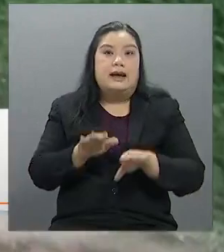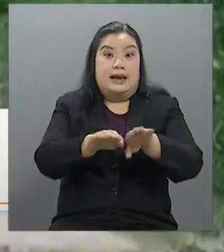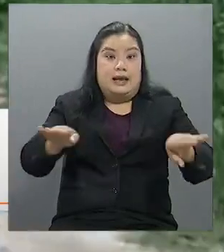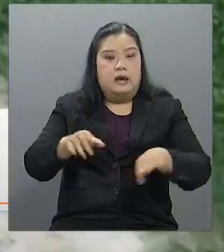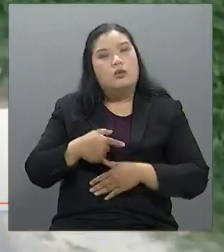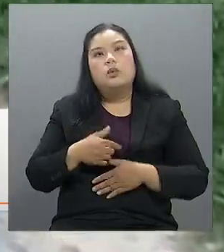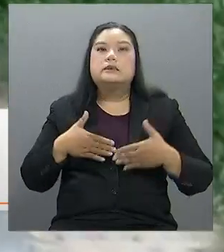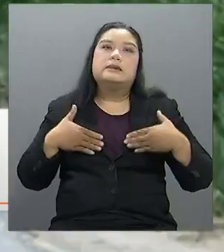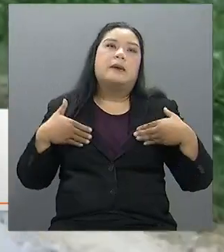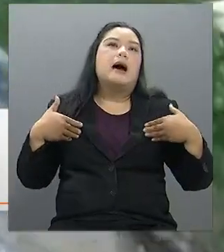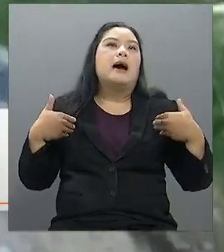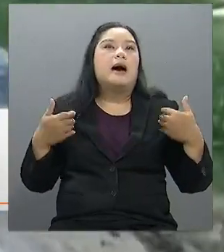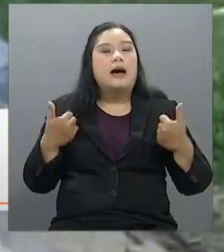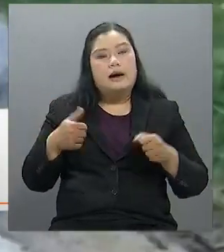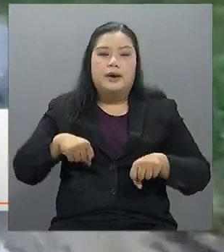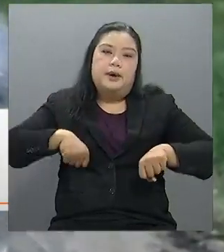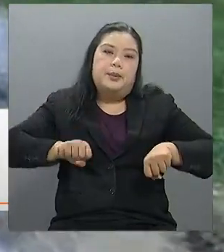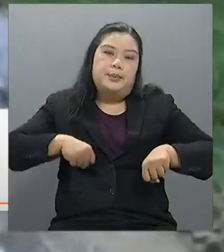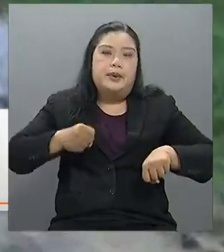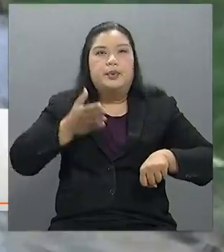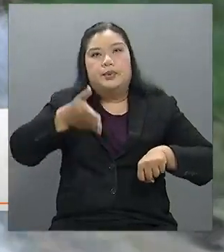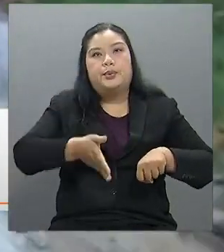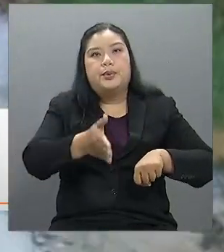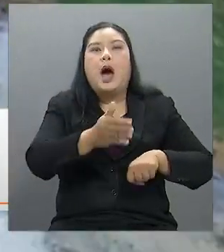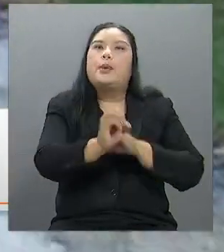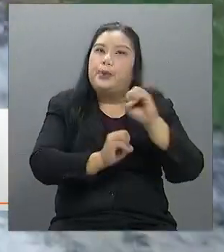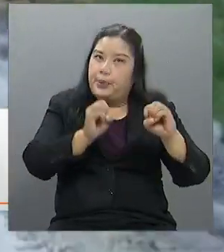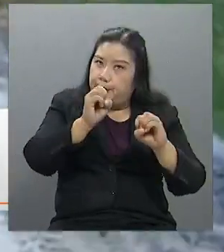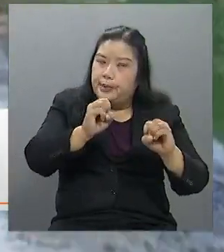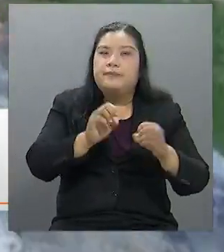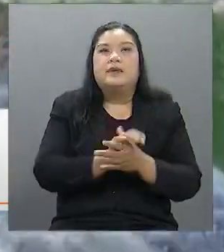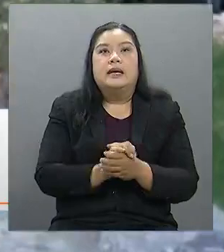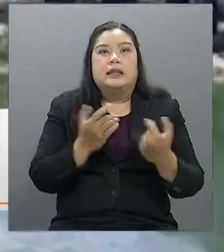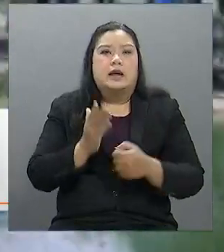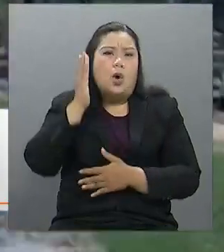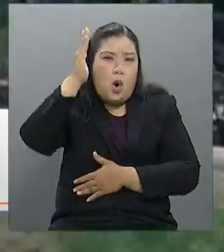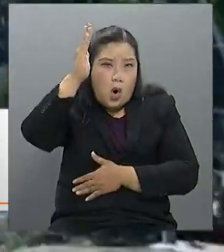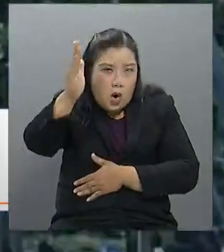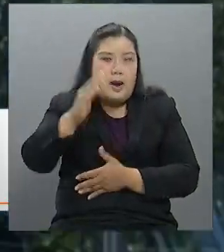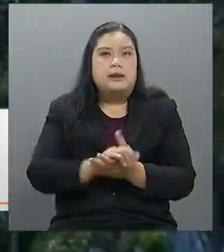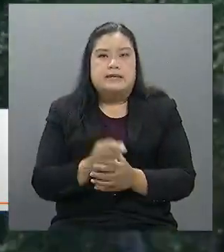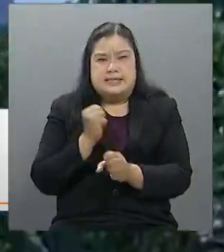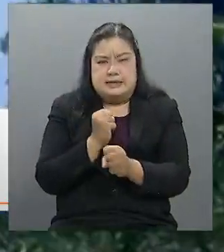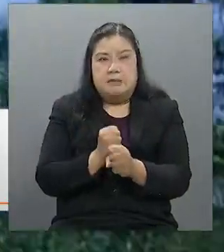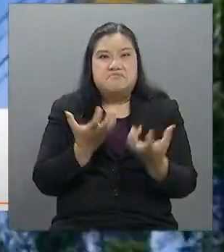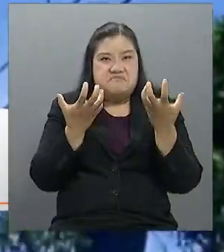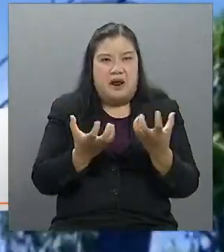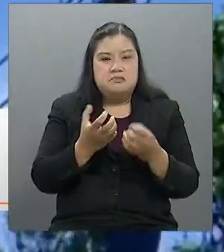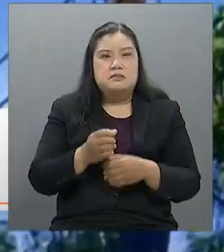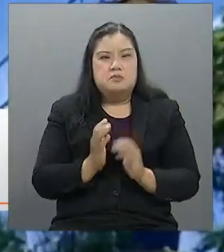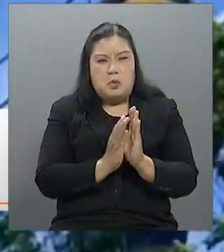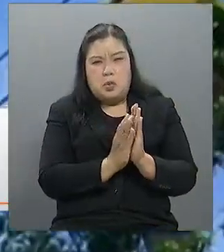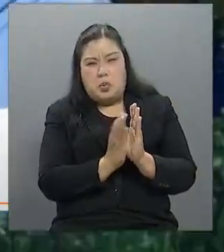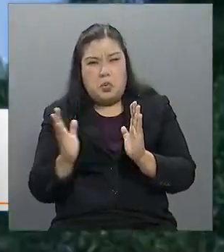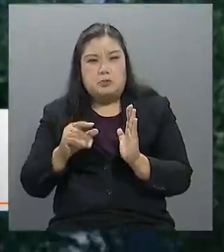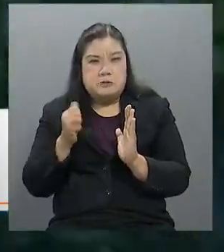ดบ่อสำราญด้วยความปลอดภัยกันก่อนส่วนการแก้ไขปัญหาระยะยาวค่ะนายกองค์การบริหารส่วนตำบลทับ